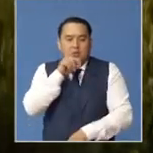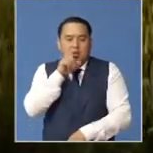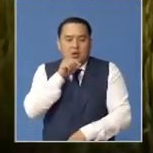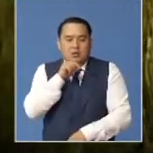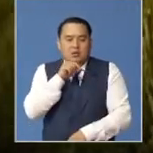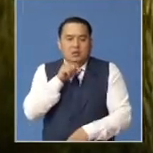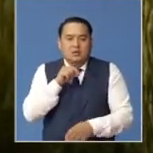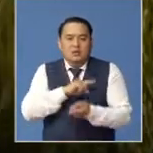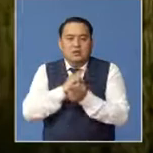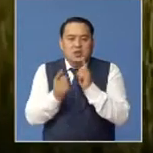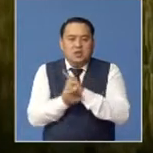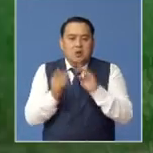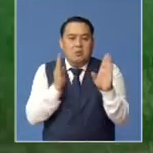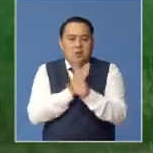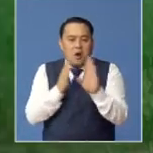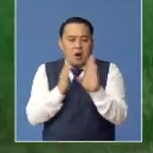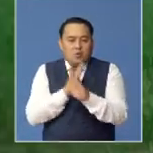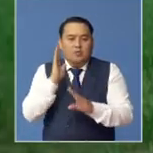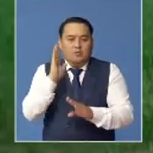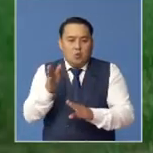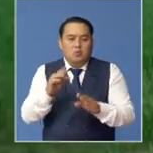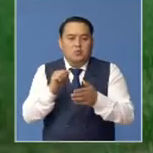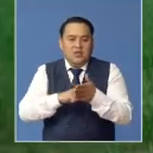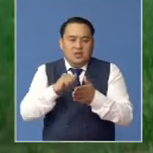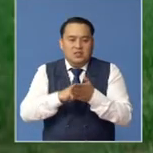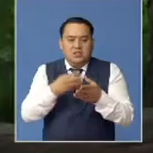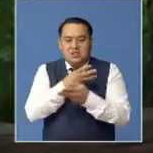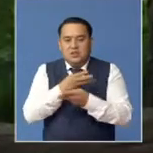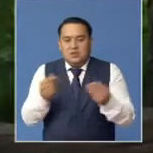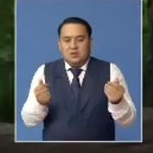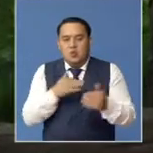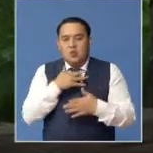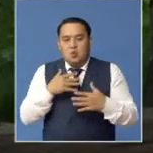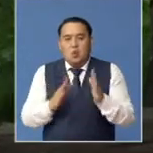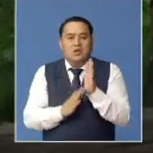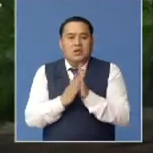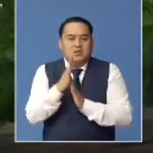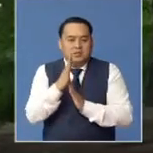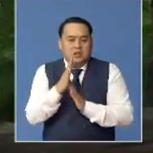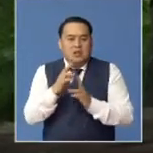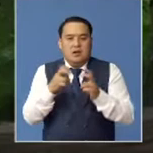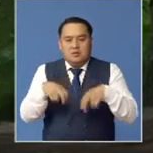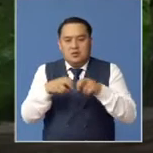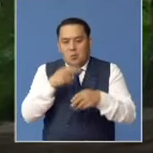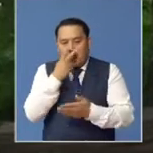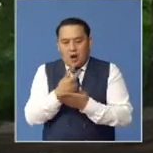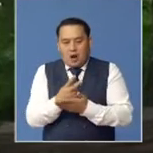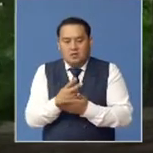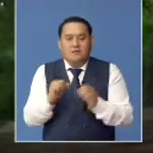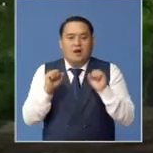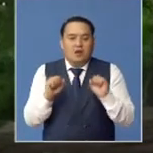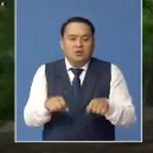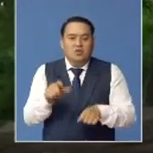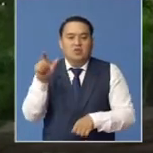играет изменение климата, которое в дальнейшем может стать причиной исчезновения множества растений. Исследования показывают, что степень